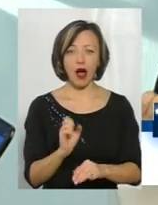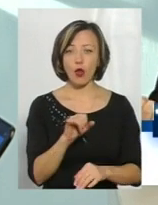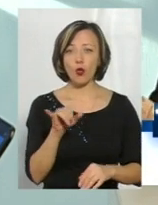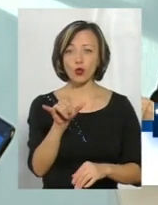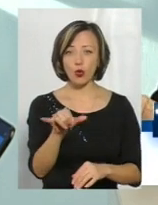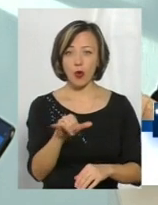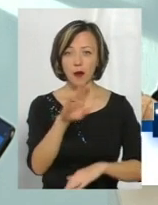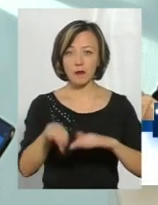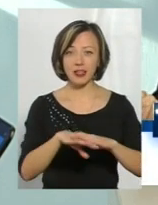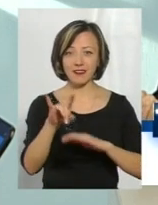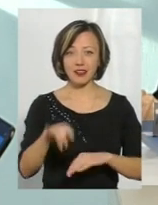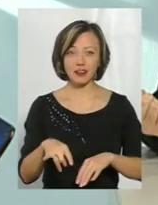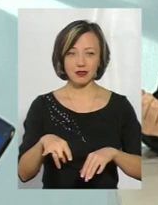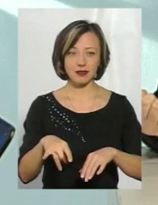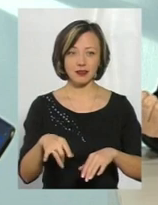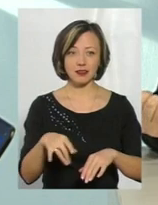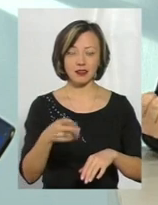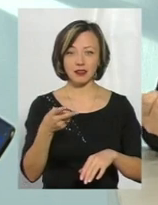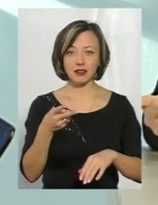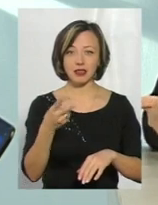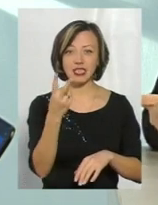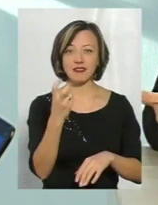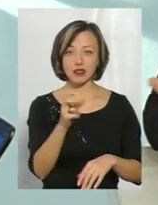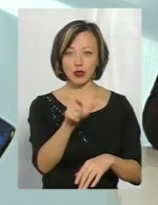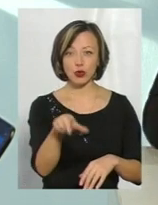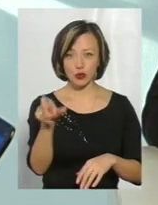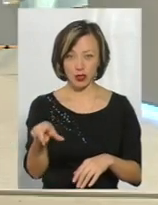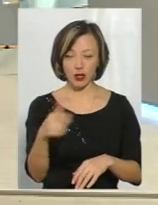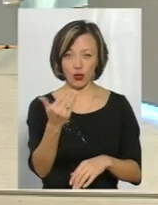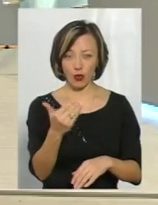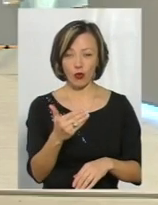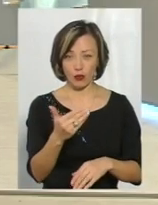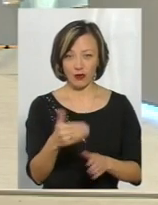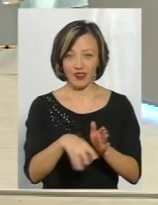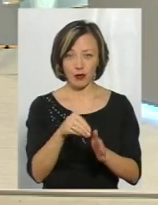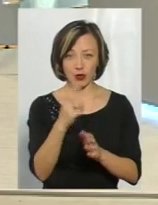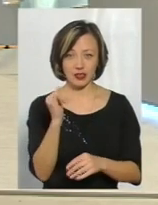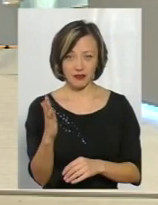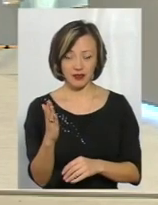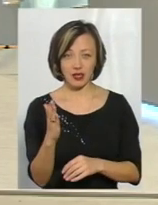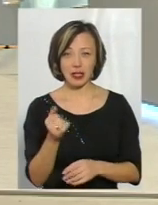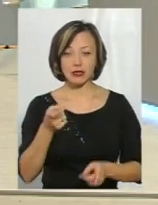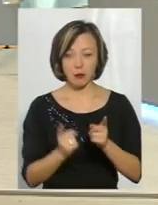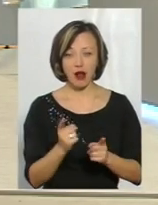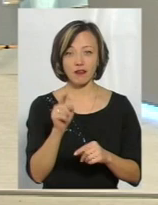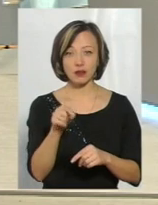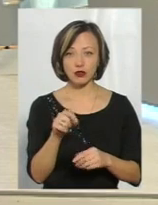нього під вікнами стоїть хоча б зо 200 мешканців. Його ж виборців? Умовно, так. І насправді